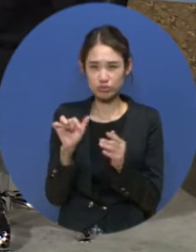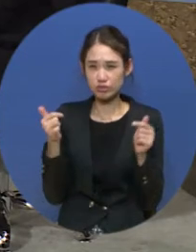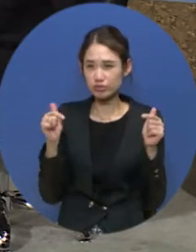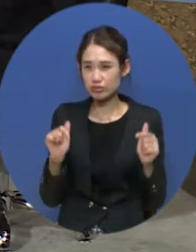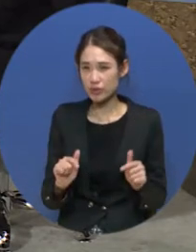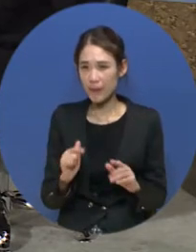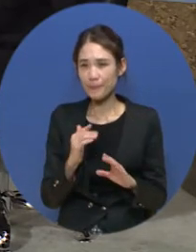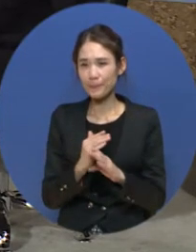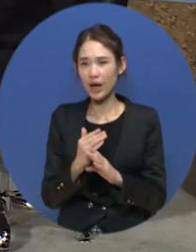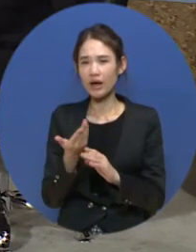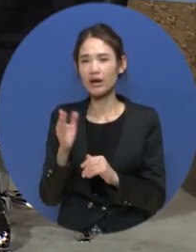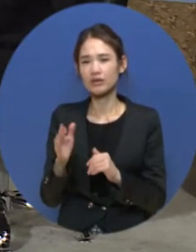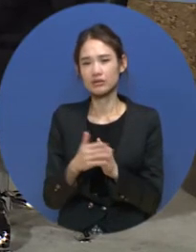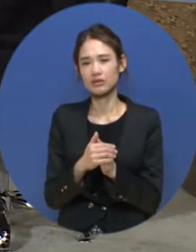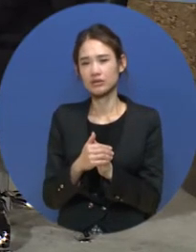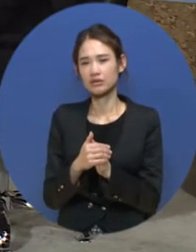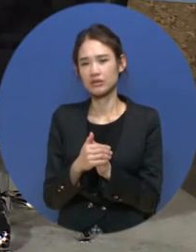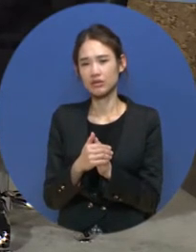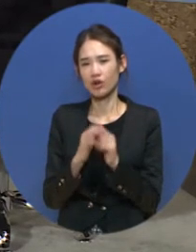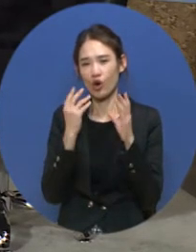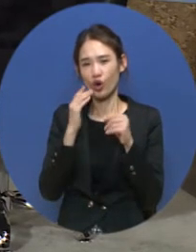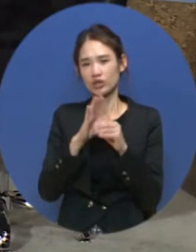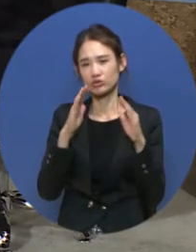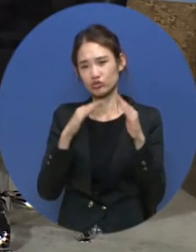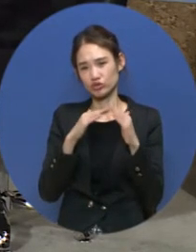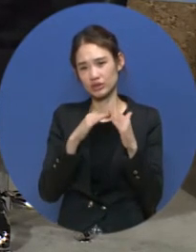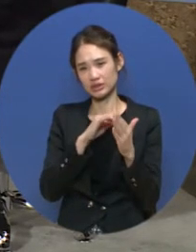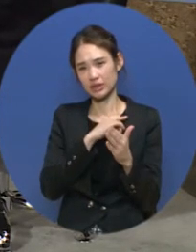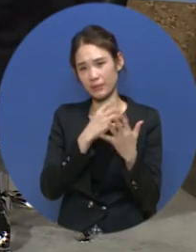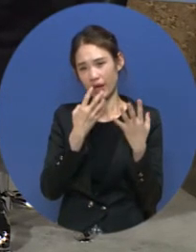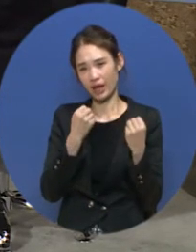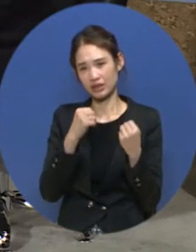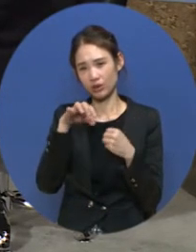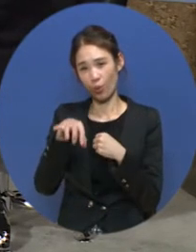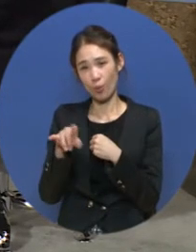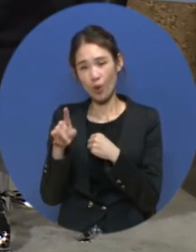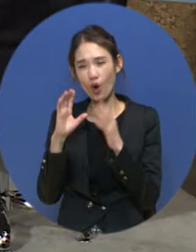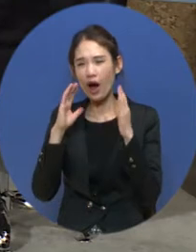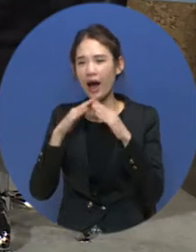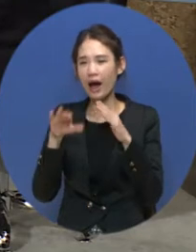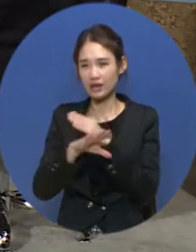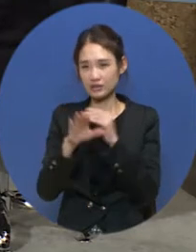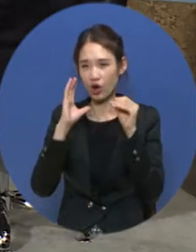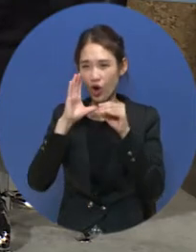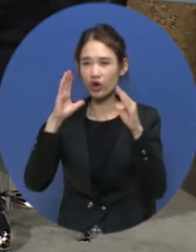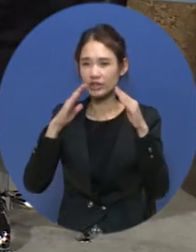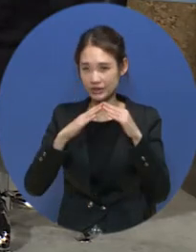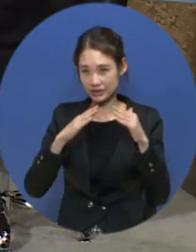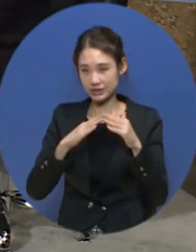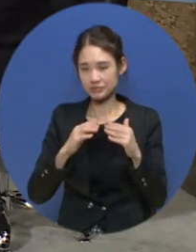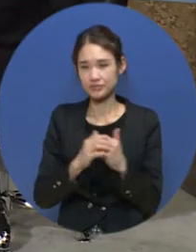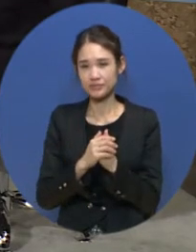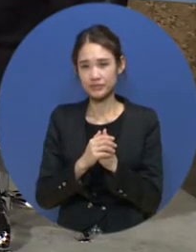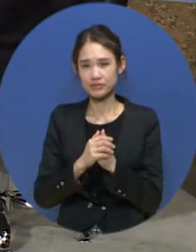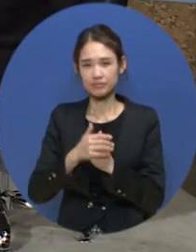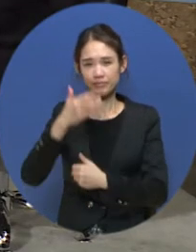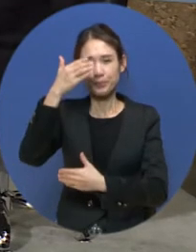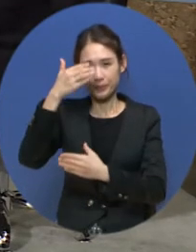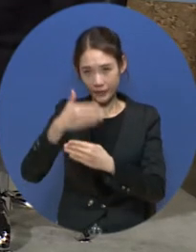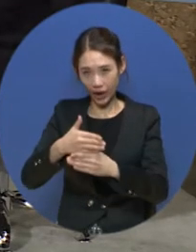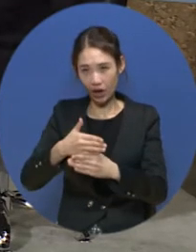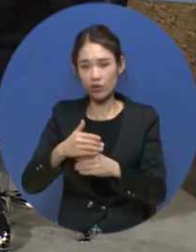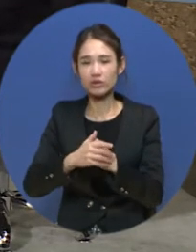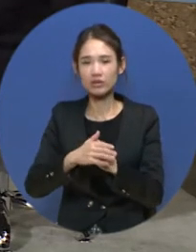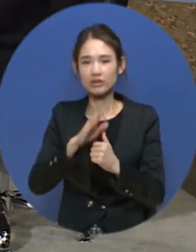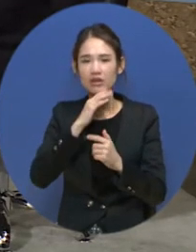그 줄어가고 있는 그 어린이집 숫자가 제일 많은 곳이 가정 어린이집이에요. 그래서 폐원.